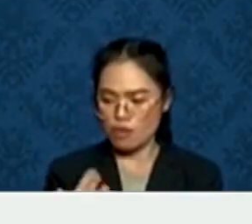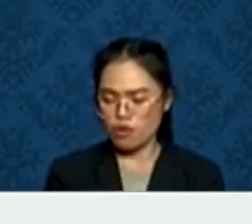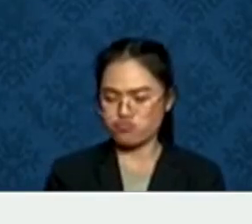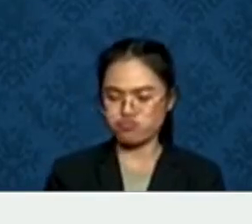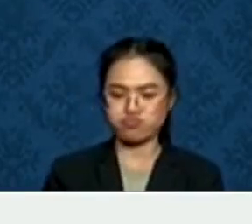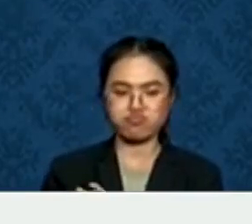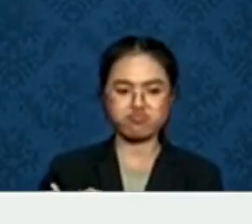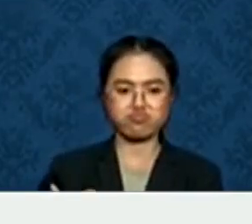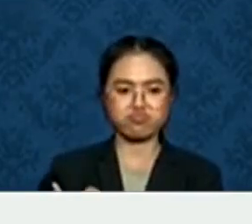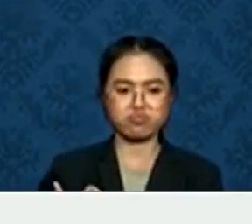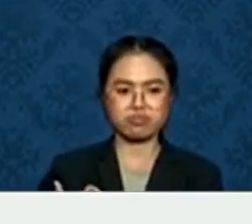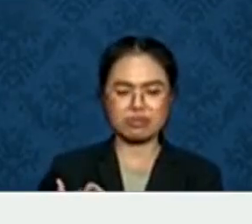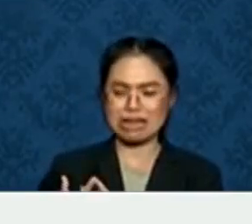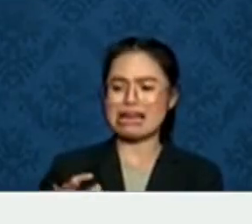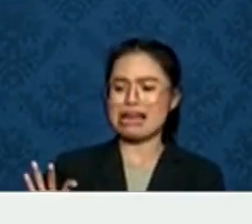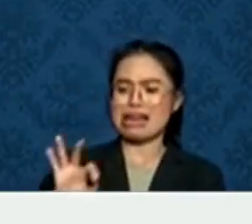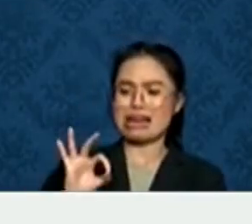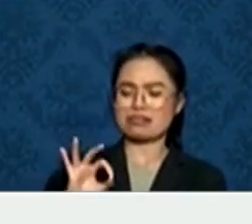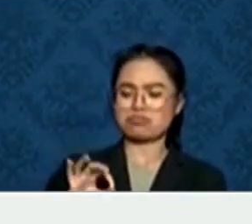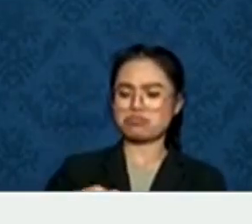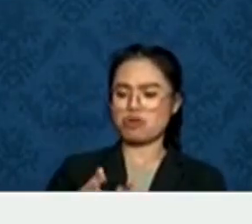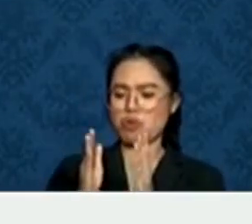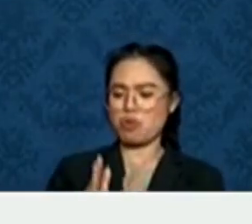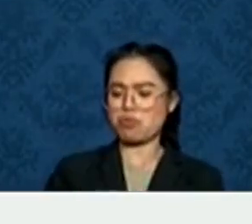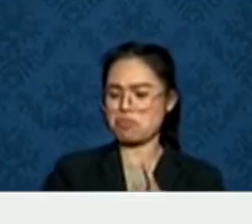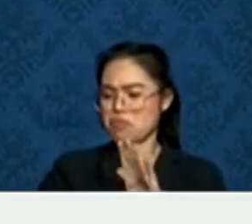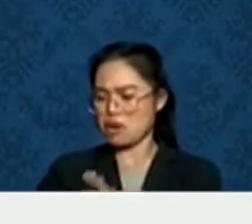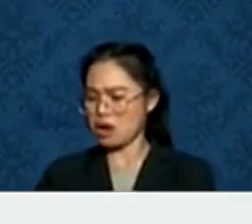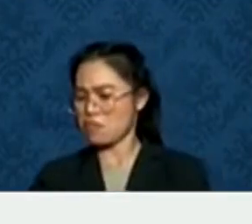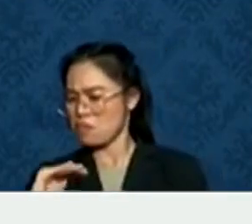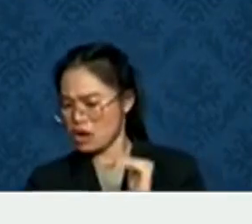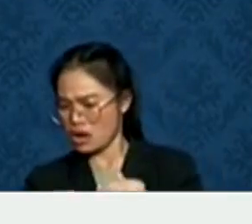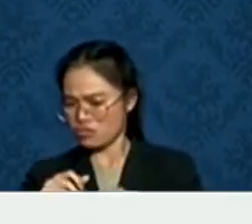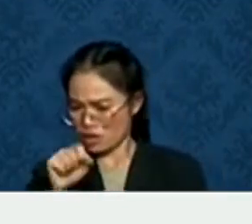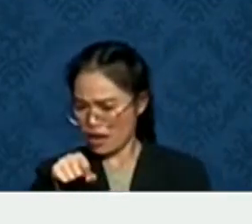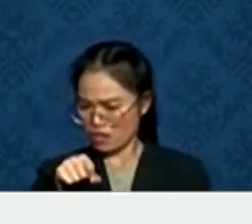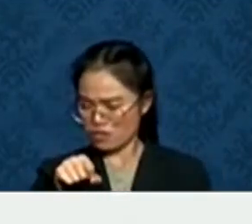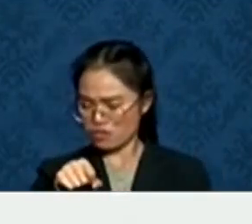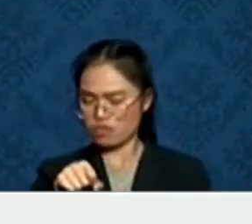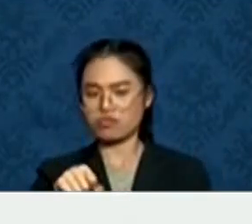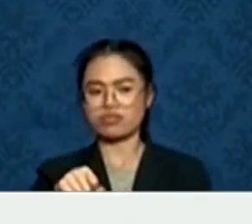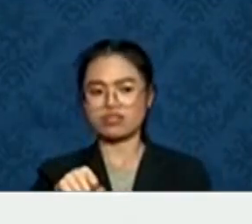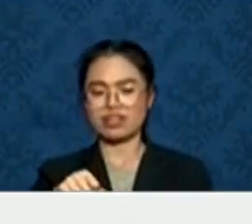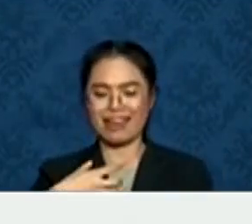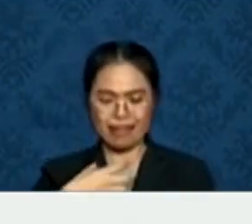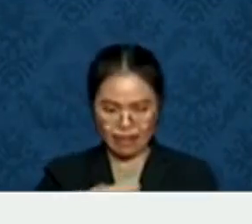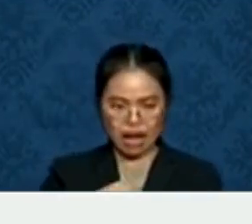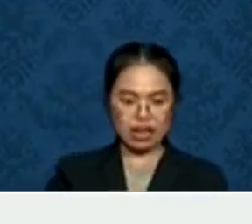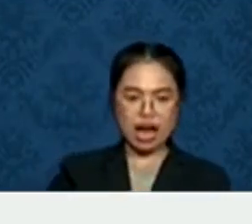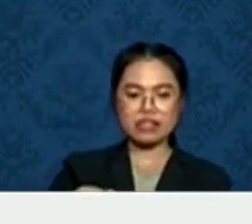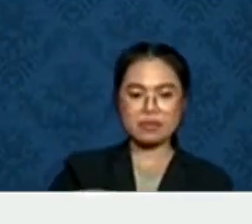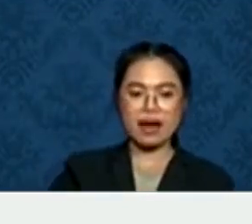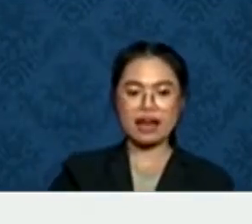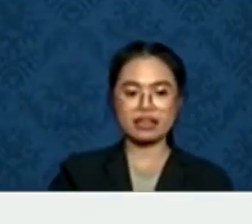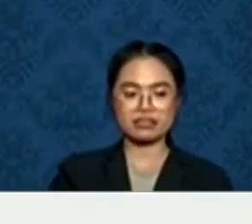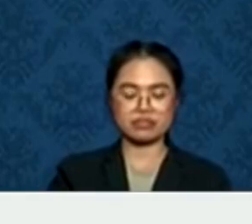ราชทัณฑ์ได้เลือกปฏิบัติกับบางคนบางท่านหรือไม่อยากจะกราบเรียน